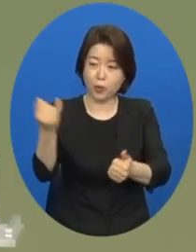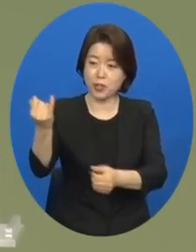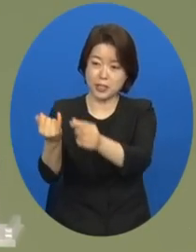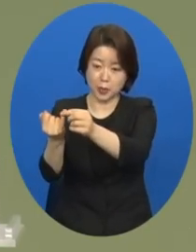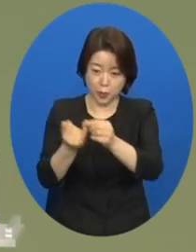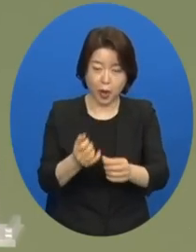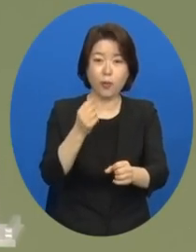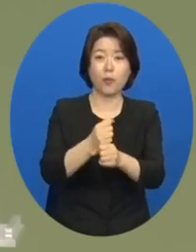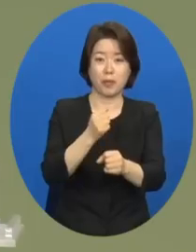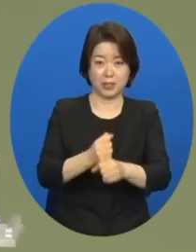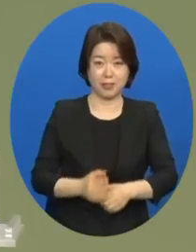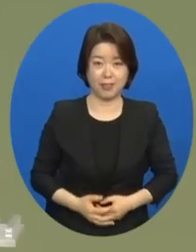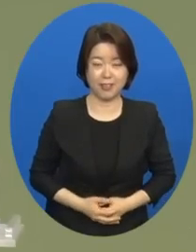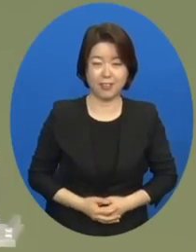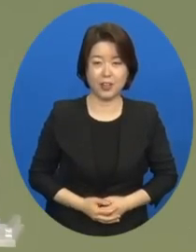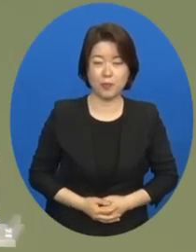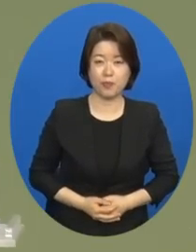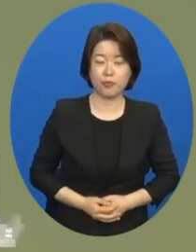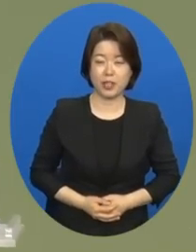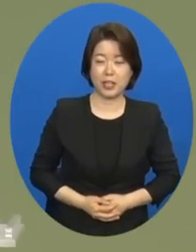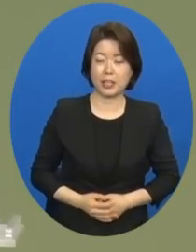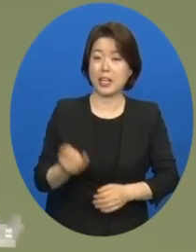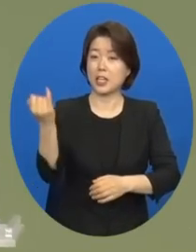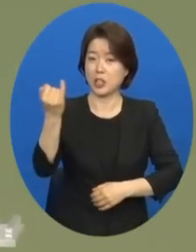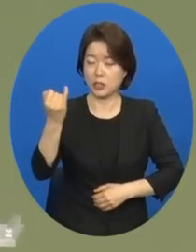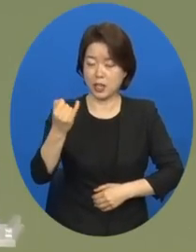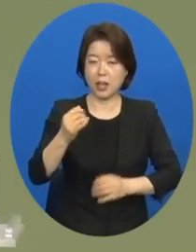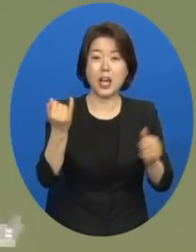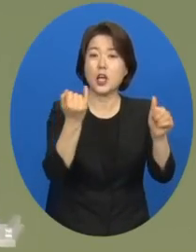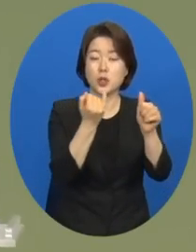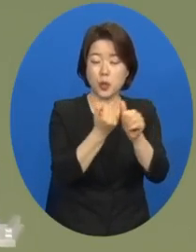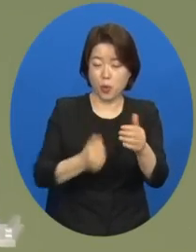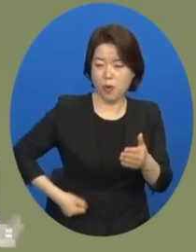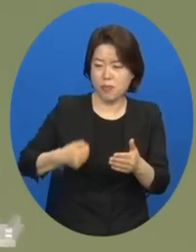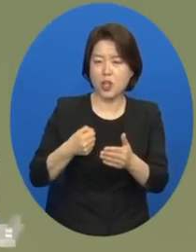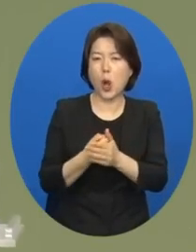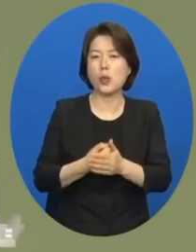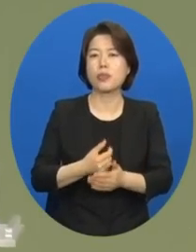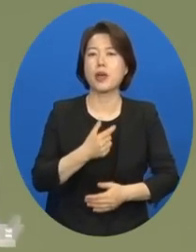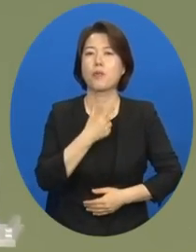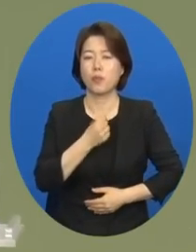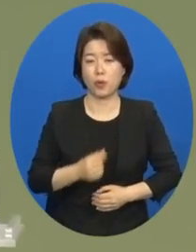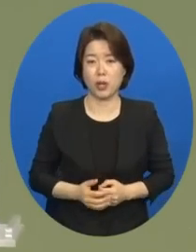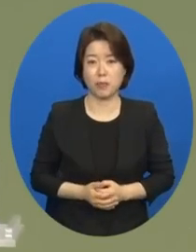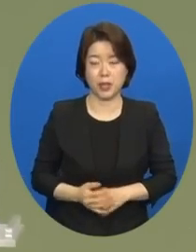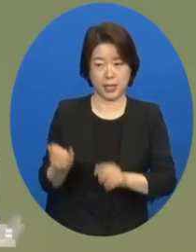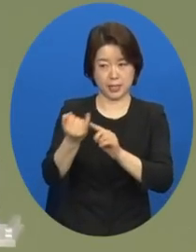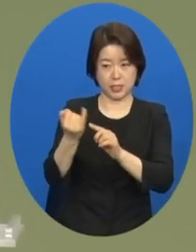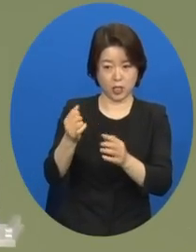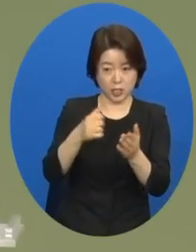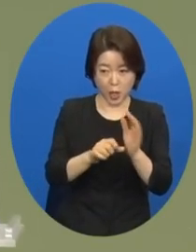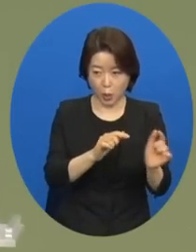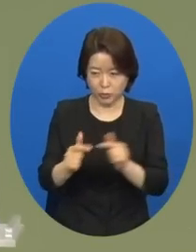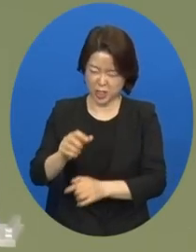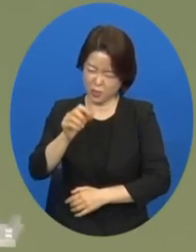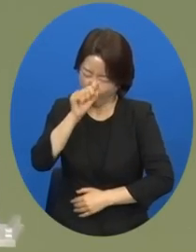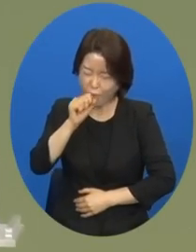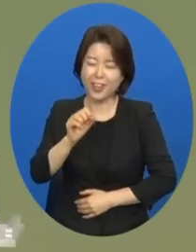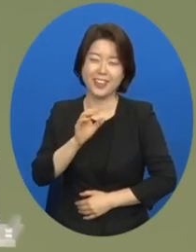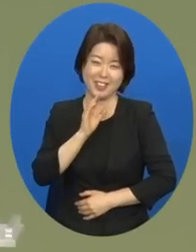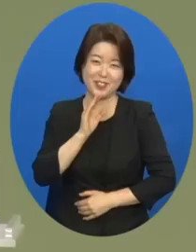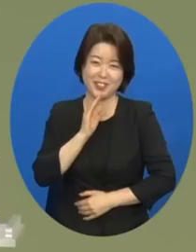결혼은 여자가 결단하고 오는 것이 중요합니다 왜냐하면 여자의 품질이 좋기 때문이에요 그래서